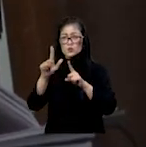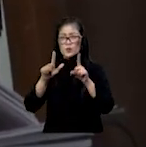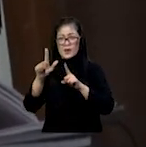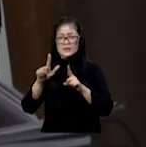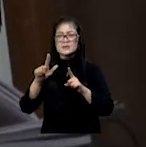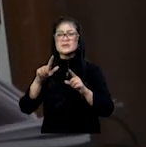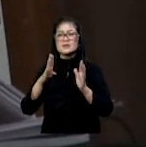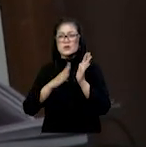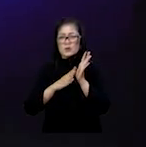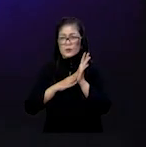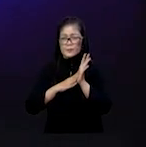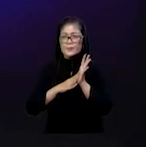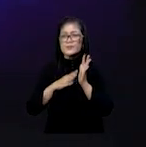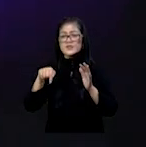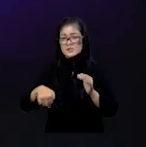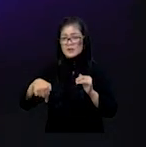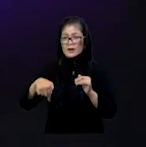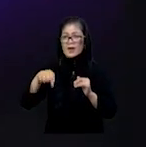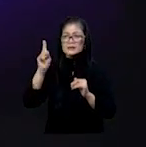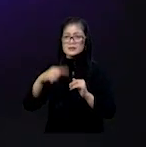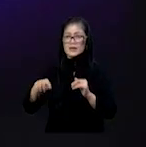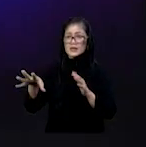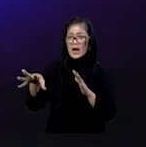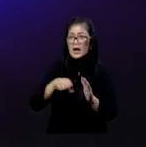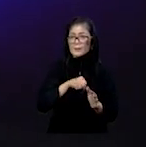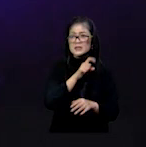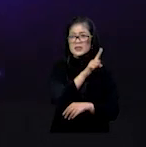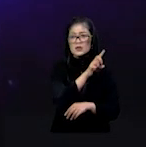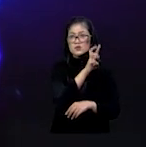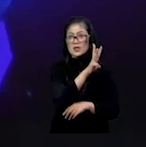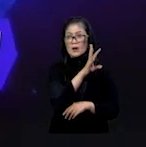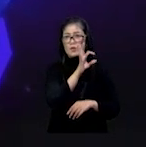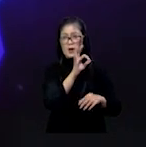dari total dana yang diterima sebesar Rp138